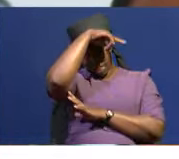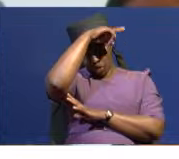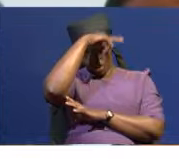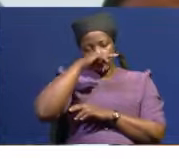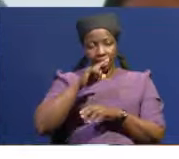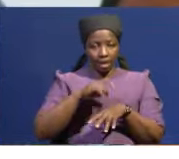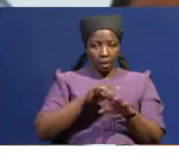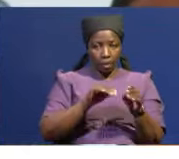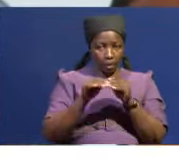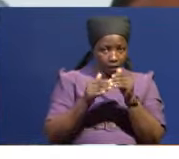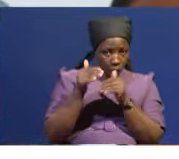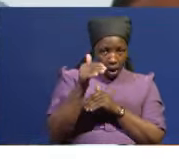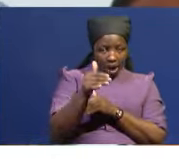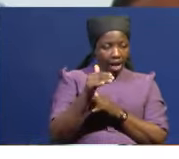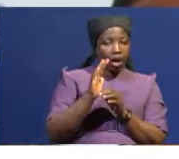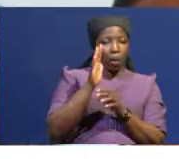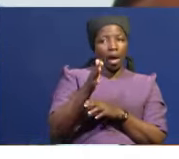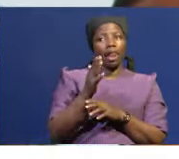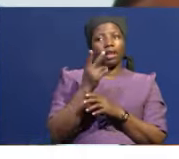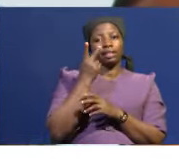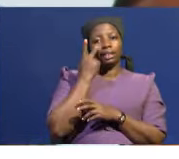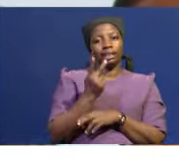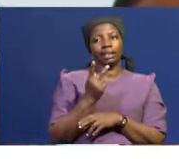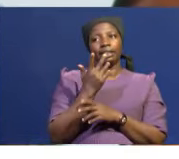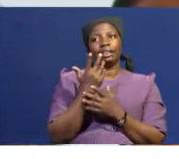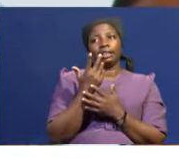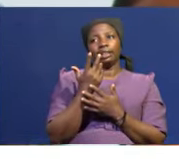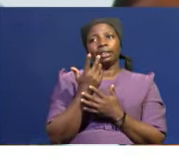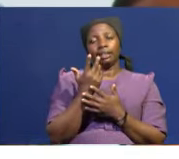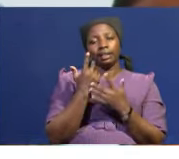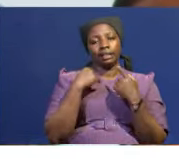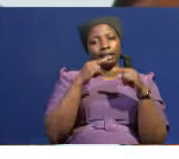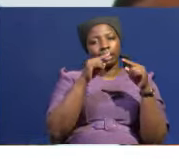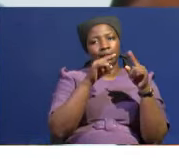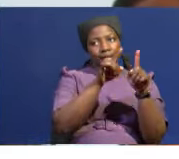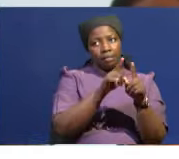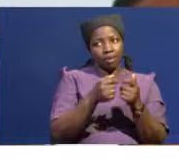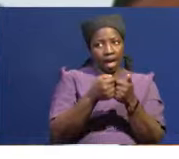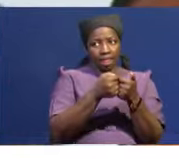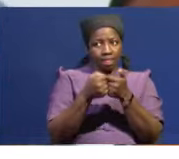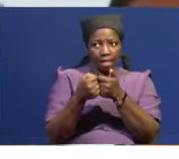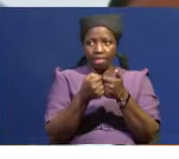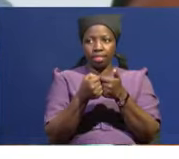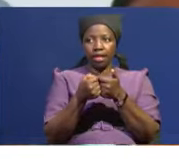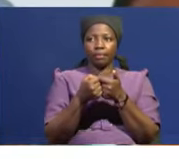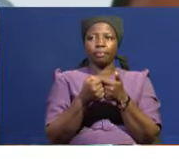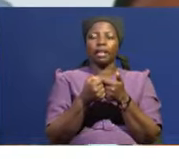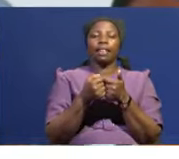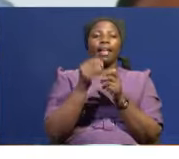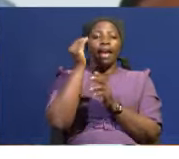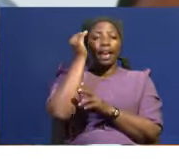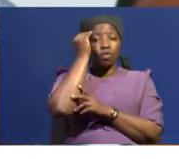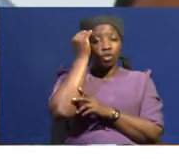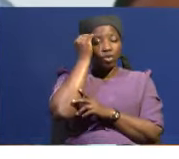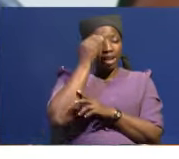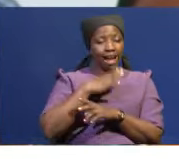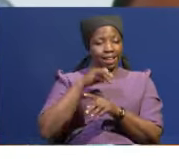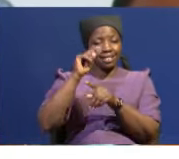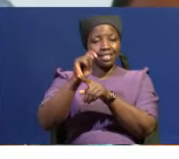both rewarding triumphs and inevitable challenges. The education and training you have